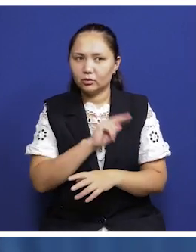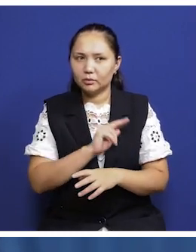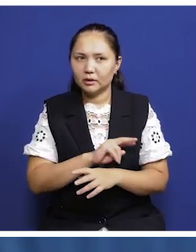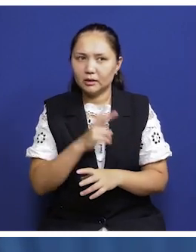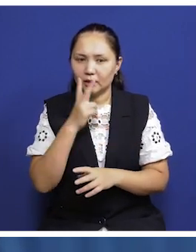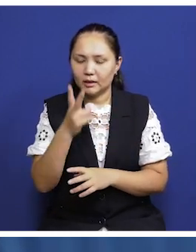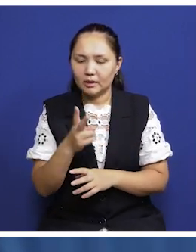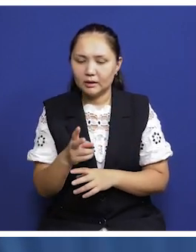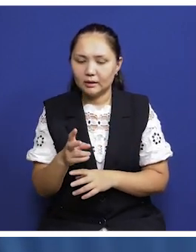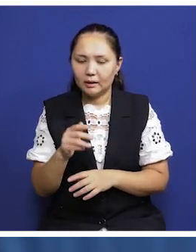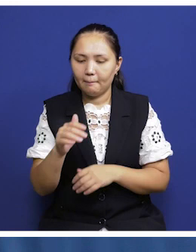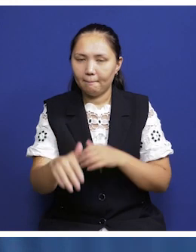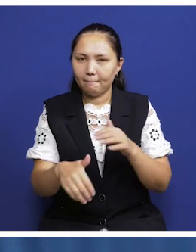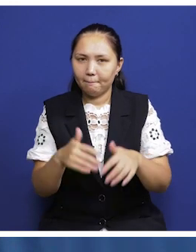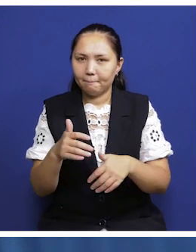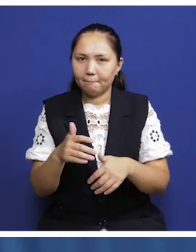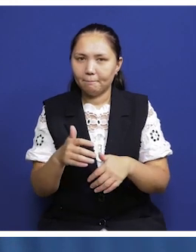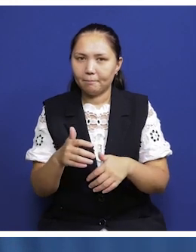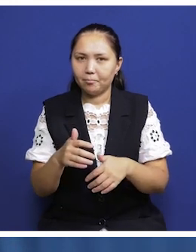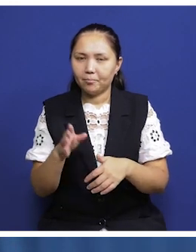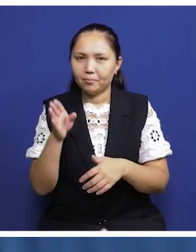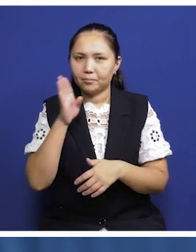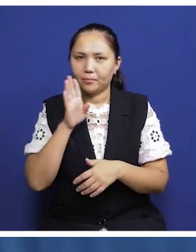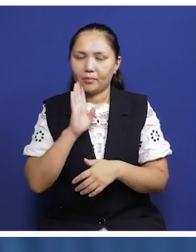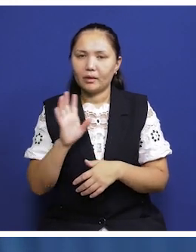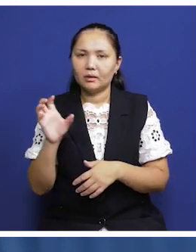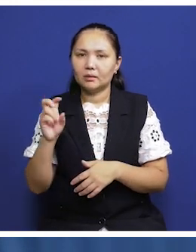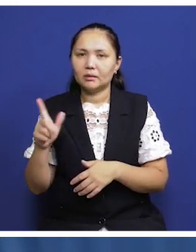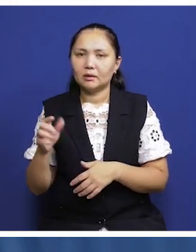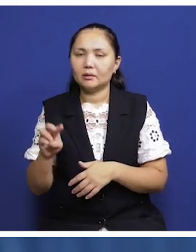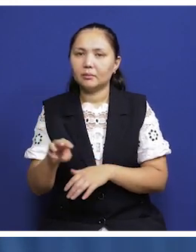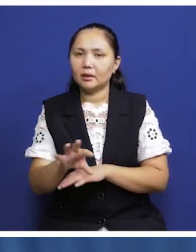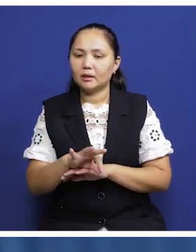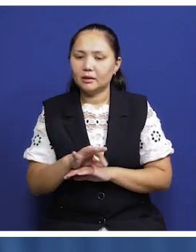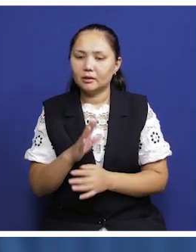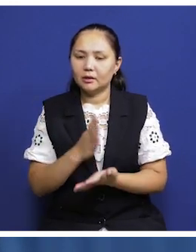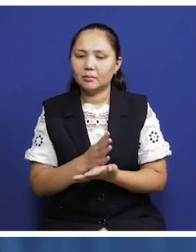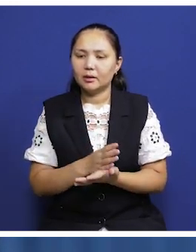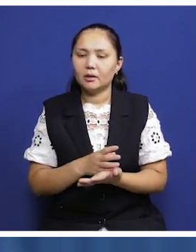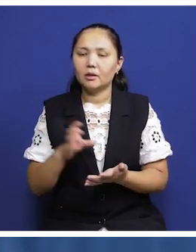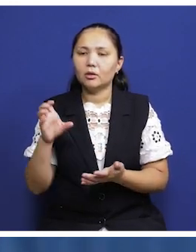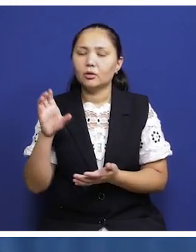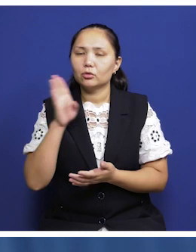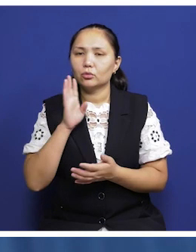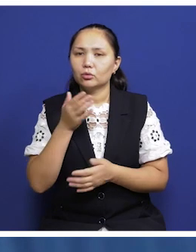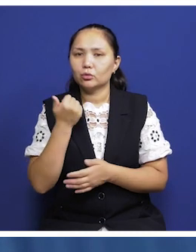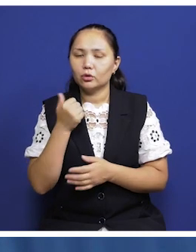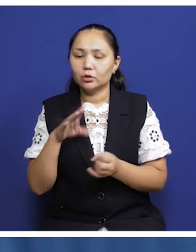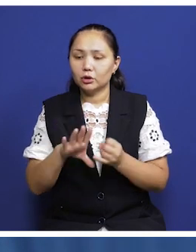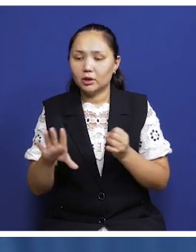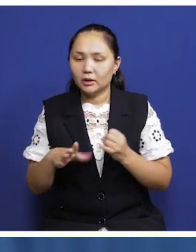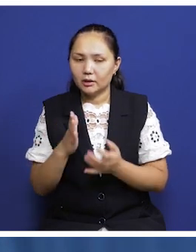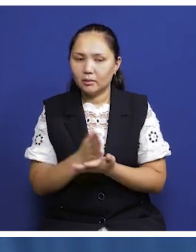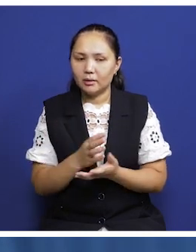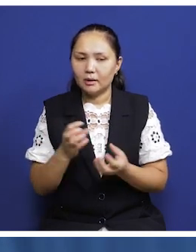кезде ұңғымасын тағы басқаландырған кезде су сағаттан бөлек кейбір жерде бандай ұңғымаларда су тартылып кеткен. Ол бойынша да біз